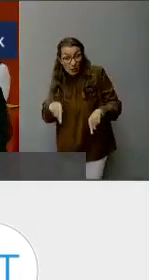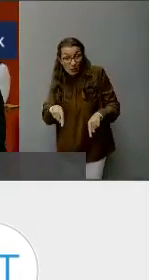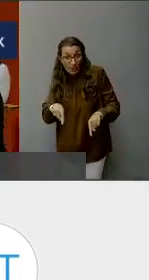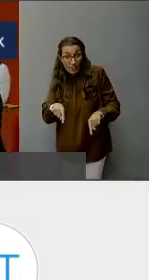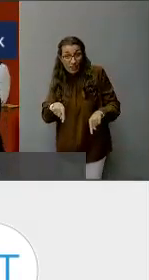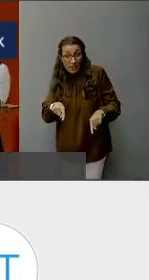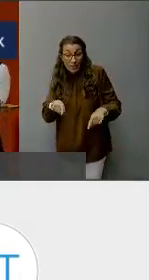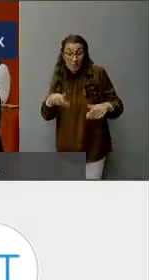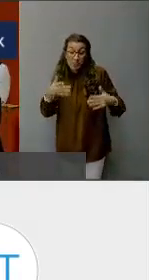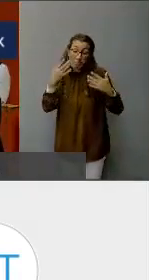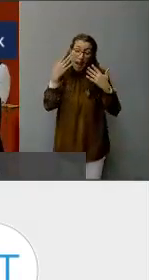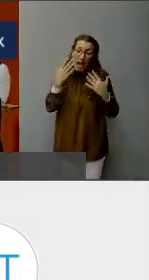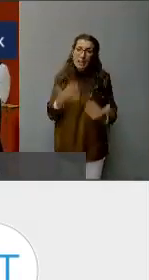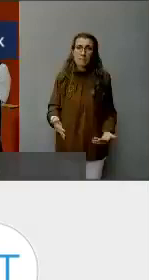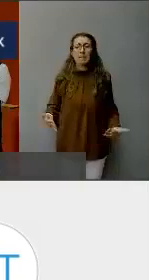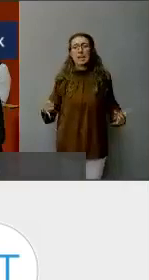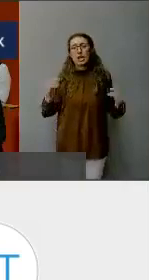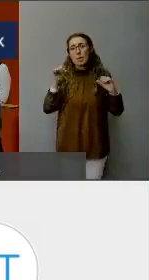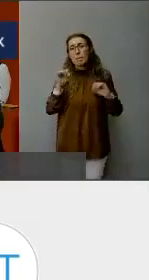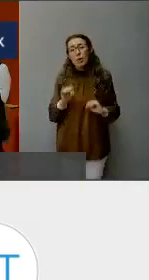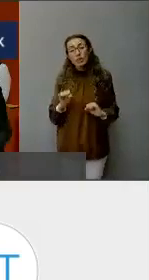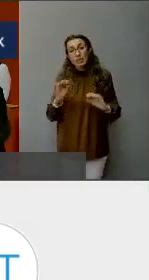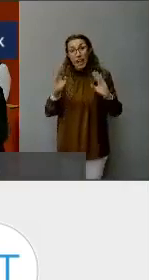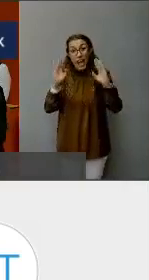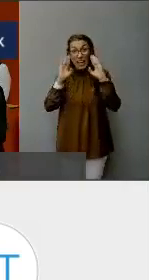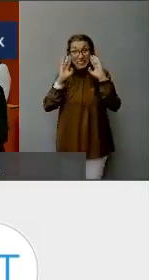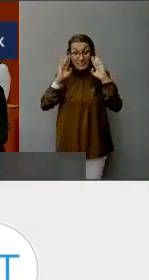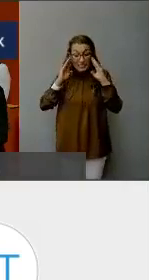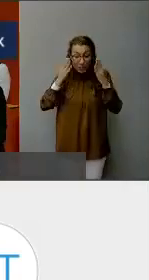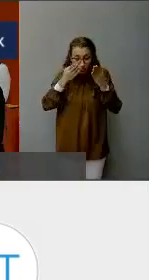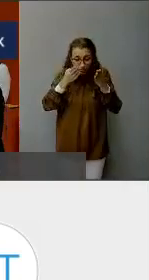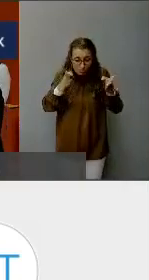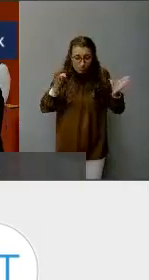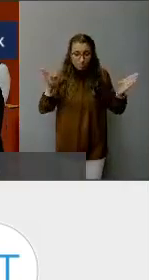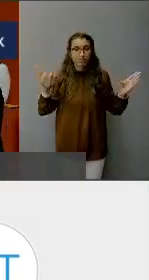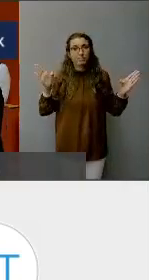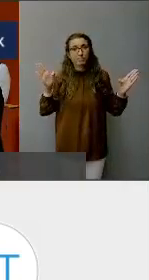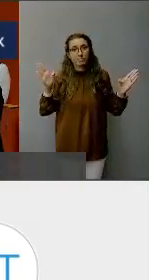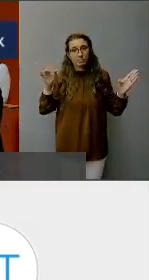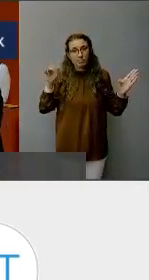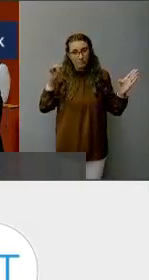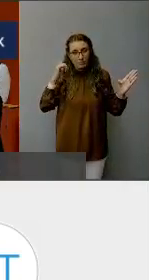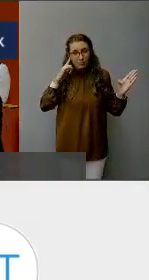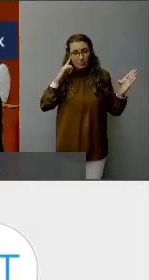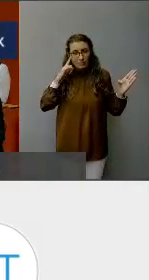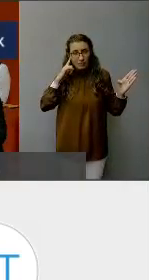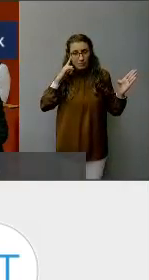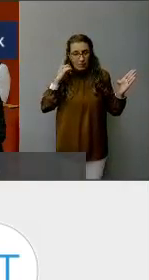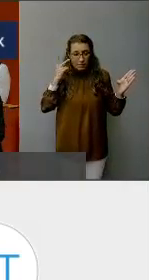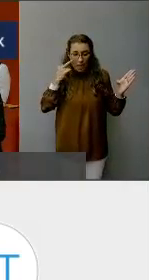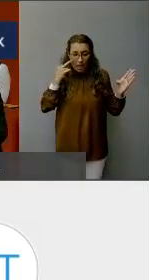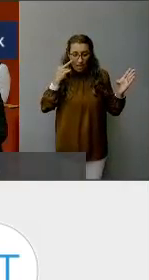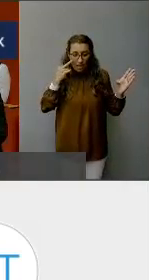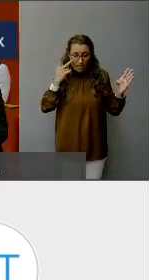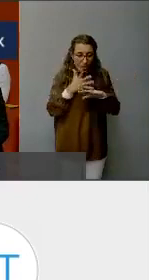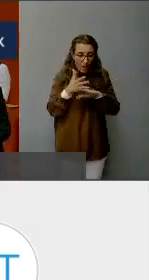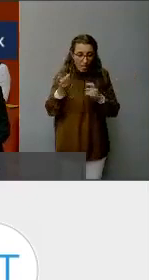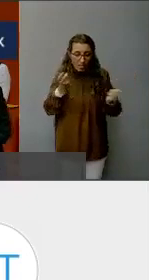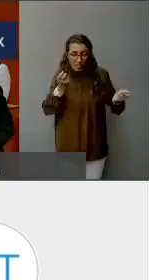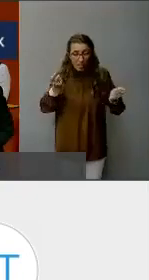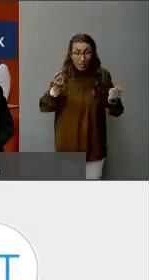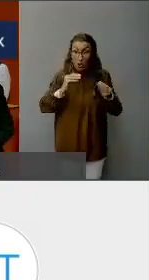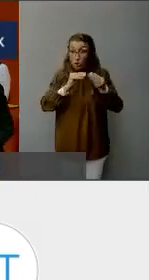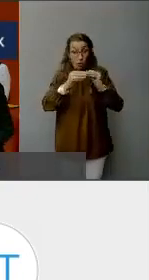almeno riportare l'attenzione di una visione di insieme attraverso che fiorindi al giorno ripristinare jamu sinistro logico di